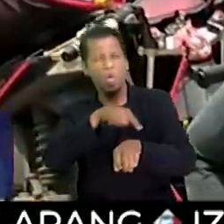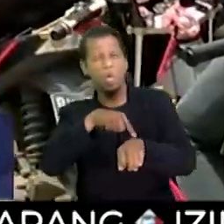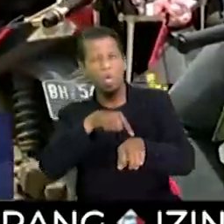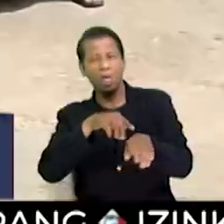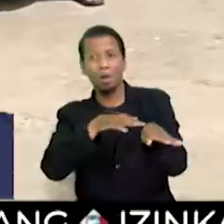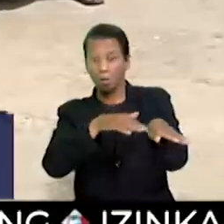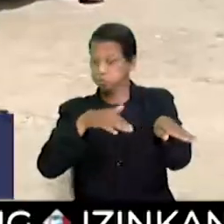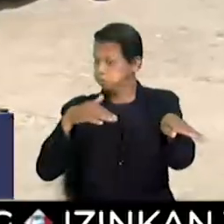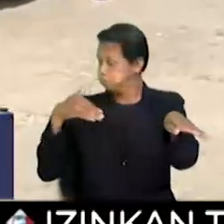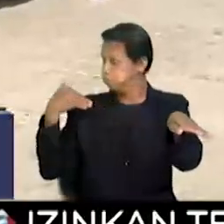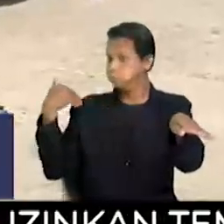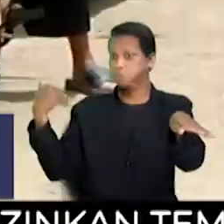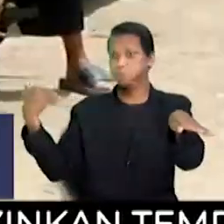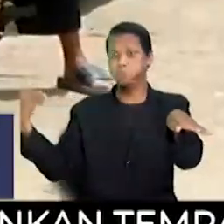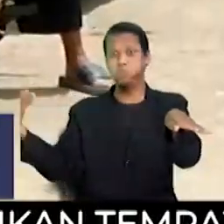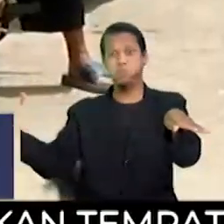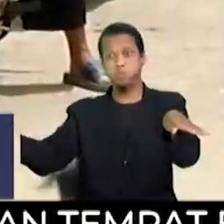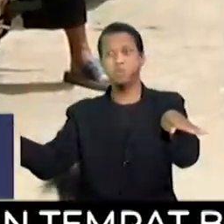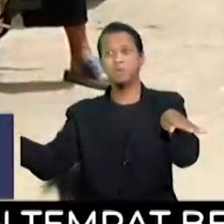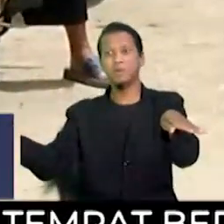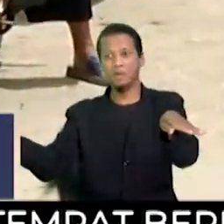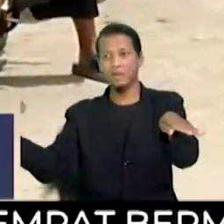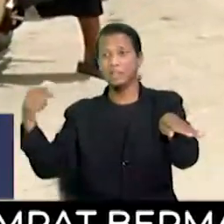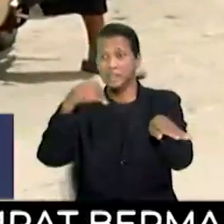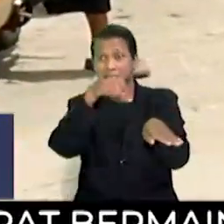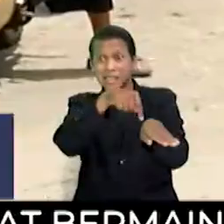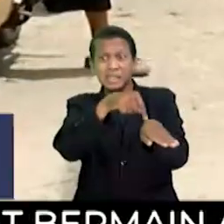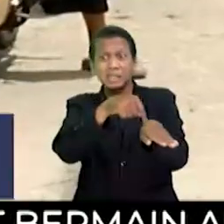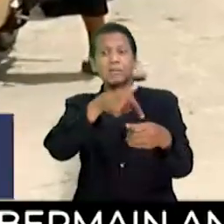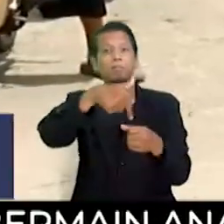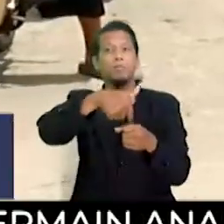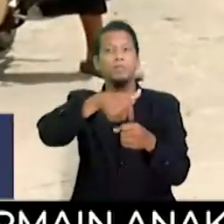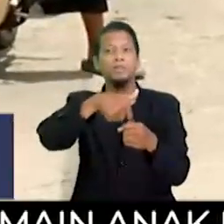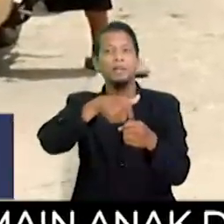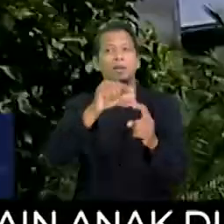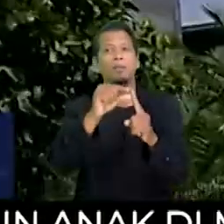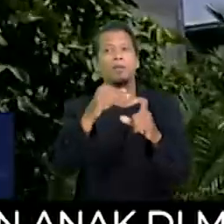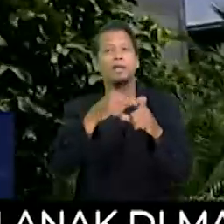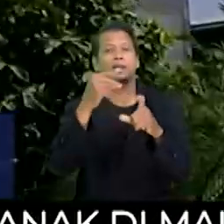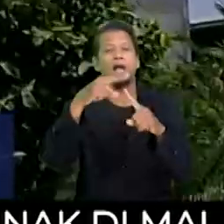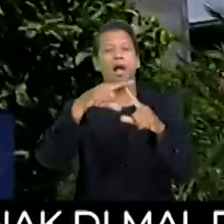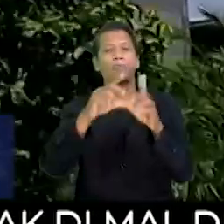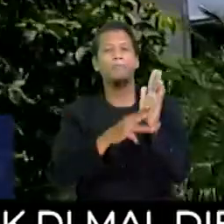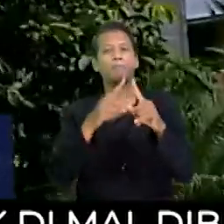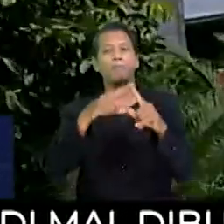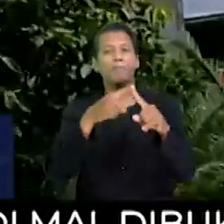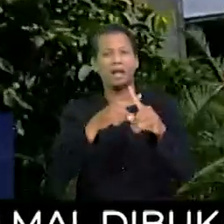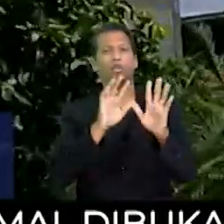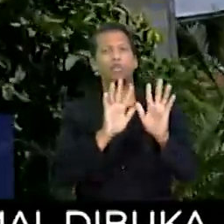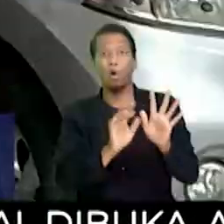raya. SPBU ini hanya melayani pengisian BBM jenis Pertamax Turbo, sementara BBM jenis lain